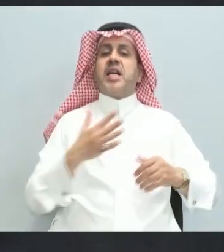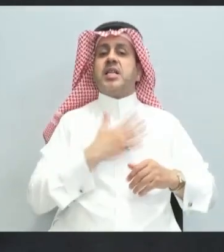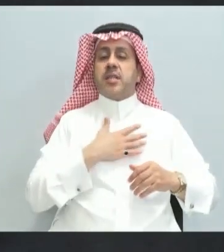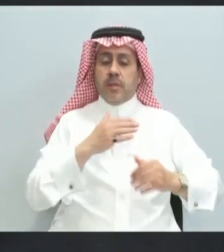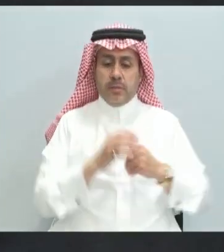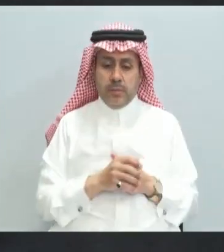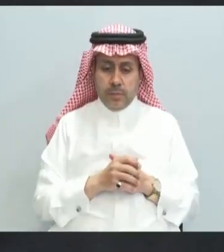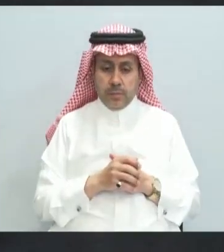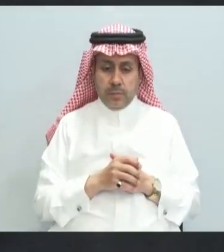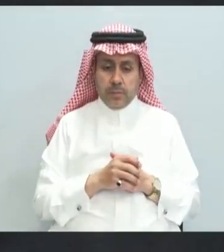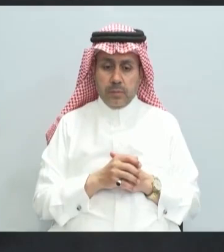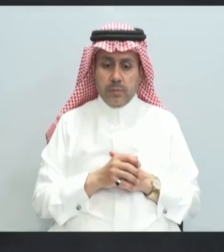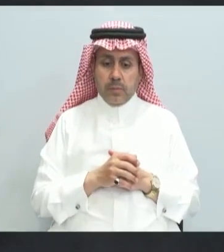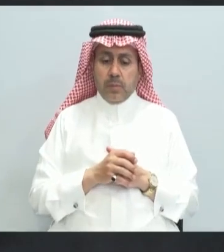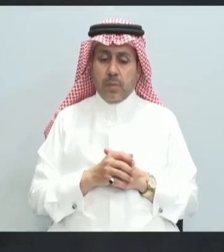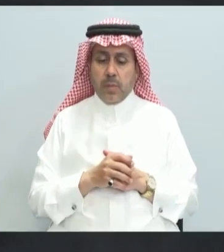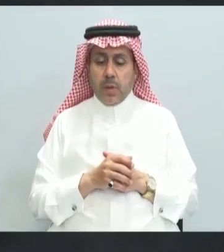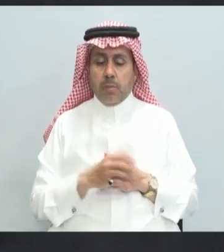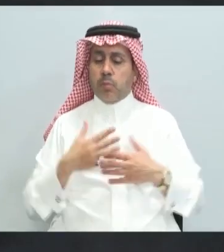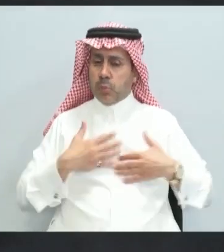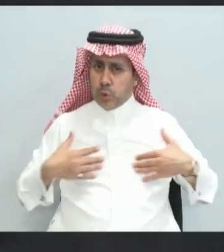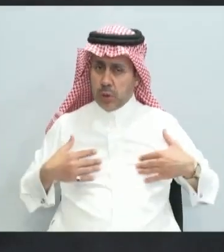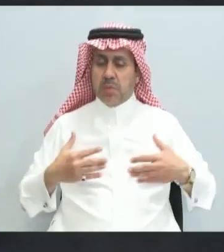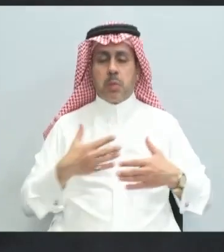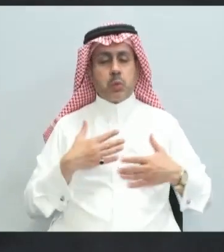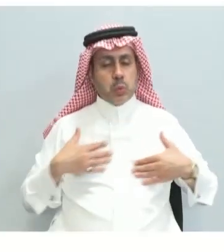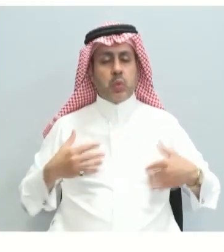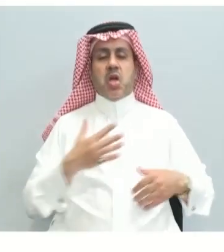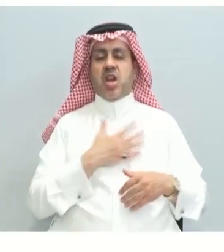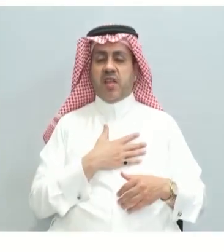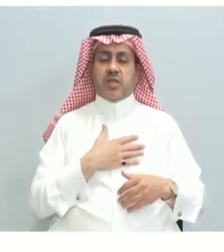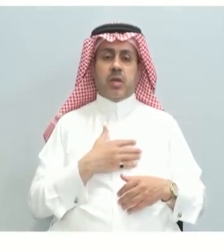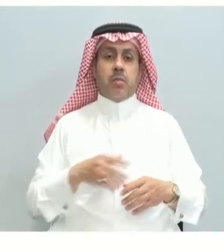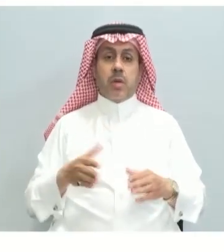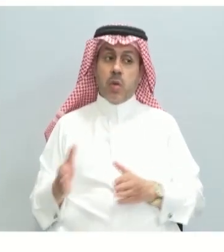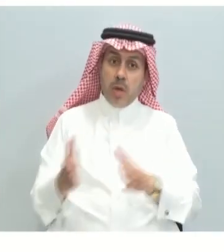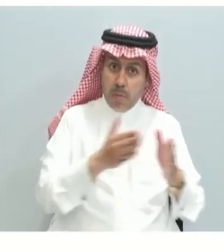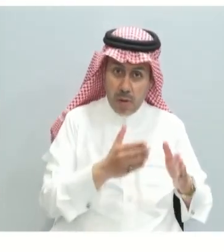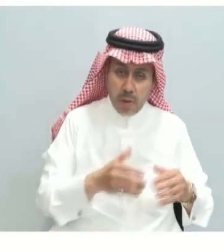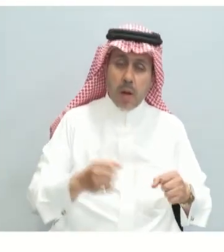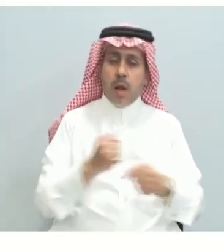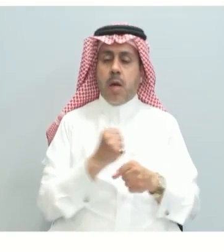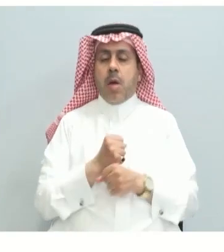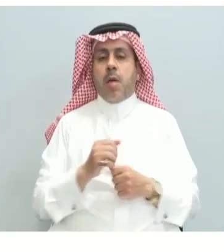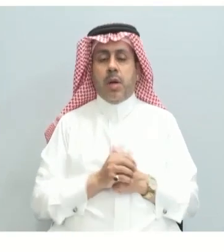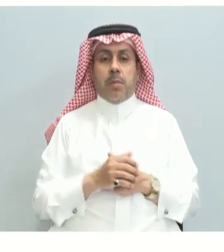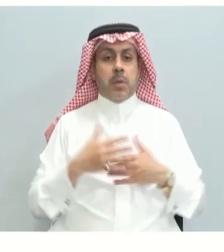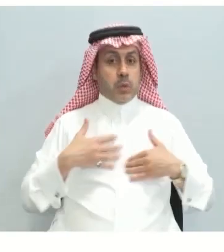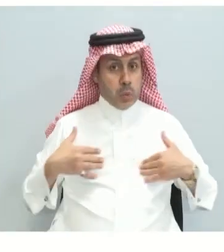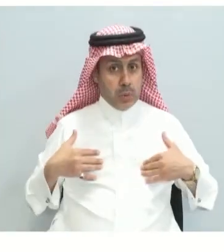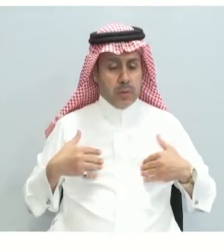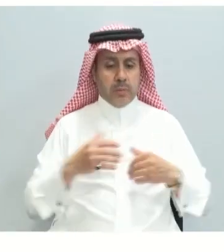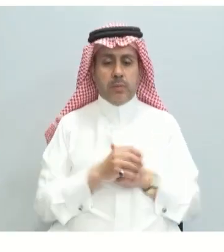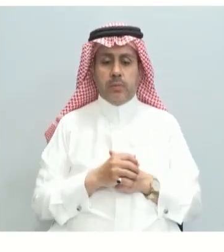المتفائل وينشرح صدره، دائما يبعث على الإقبال على العمل بانشراح